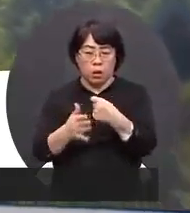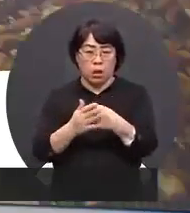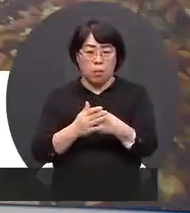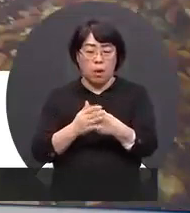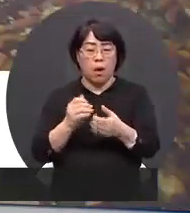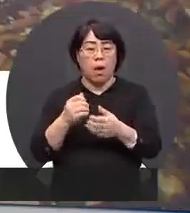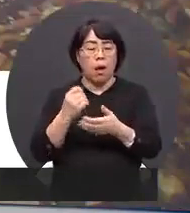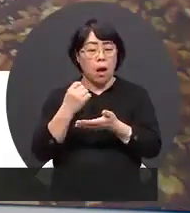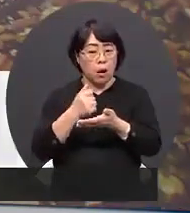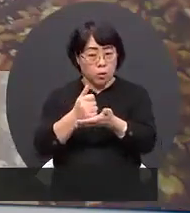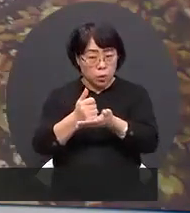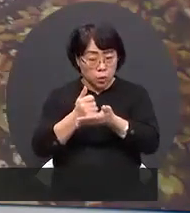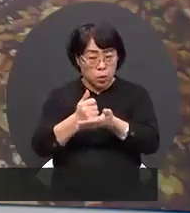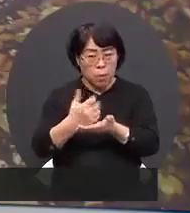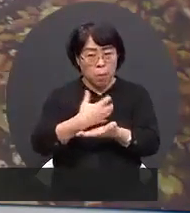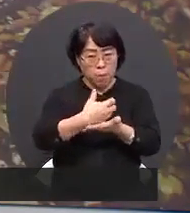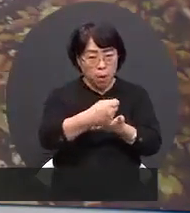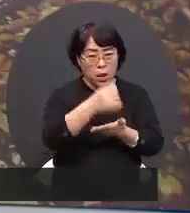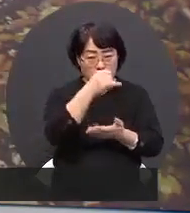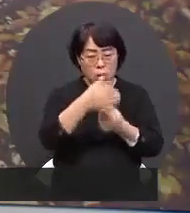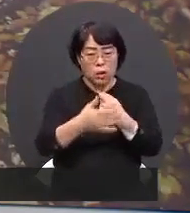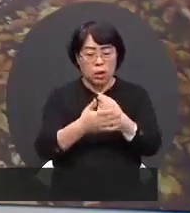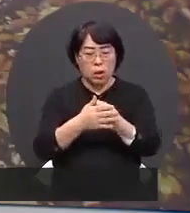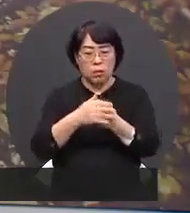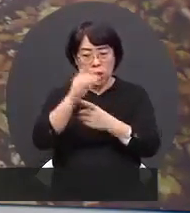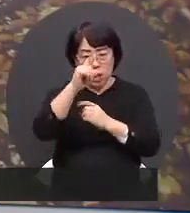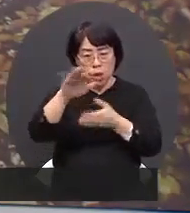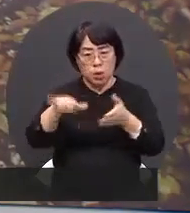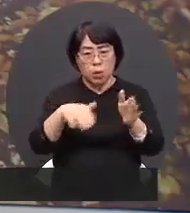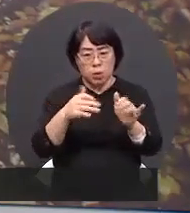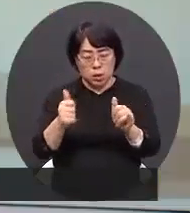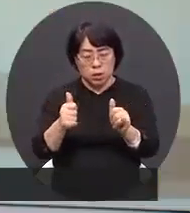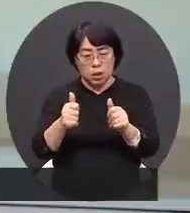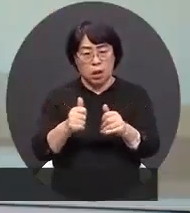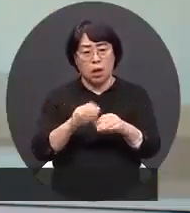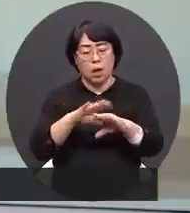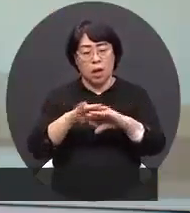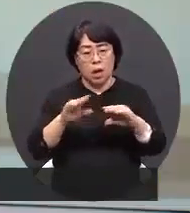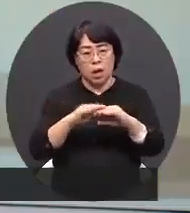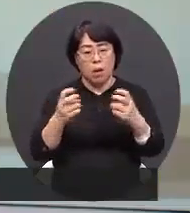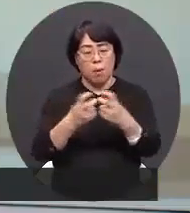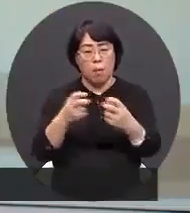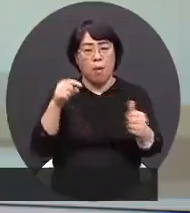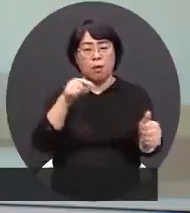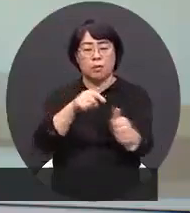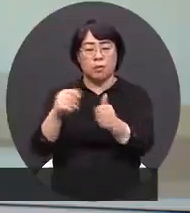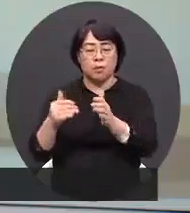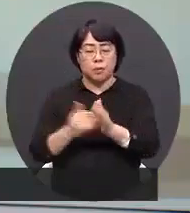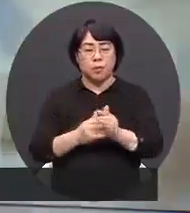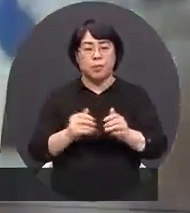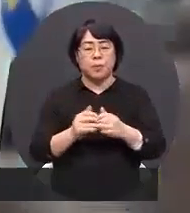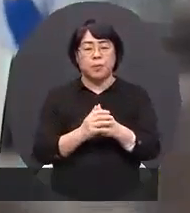인데 이시종 충북지사 가 나서 대책 마련을 지시했습니다 정재영 기자입니다